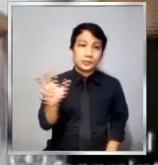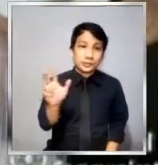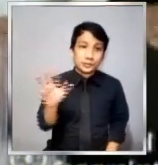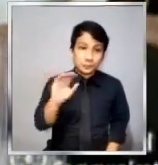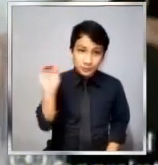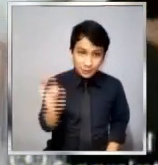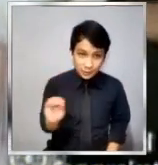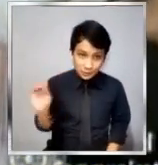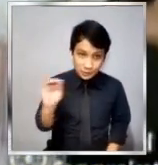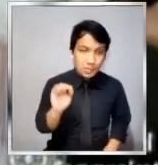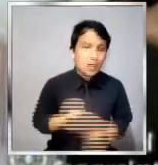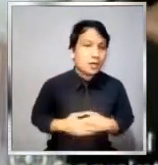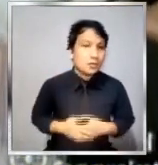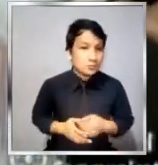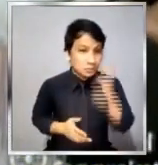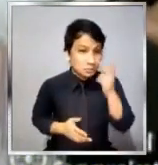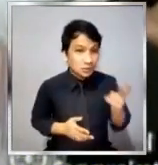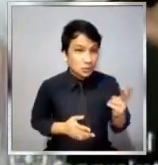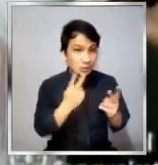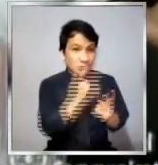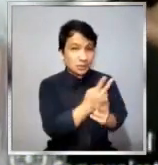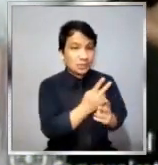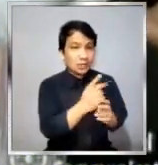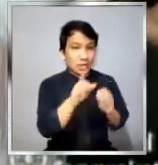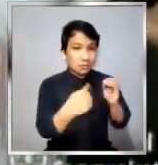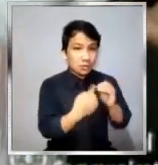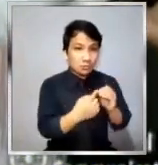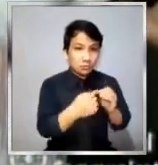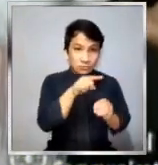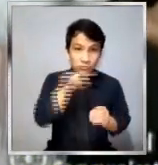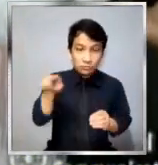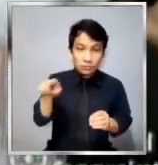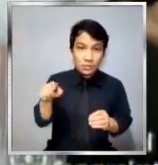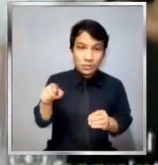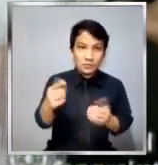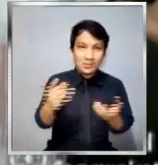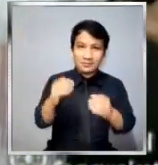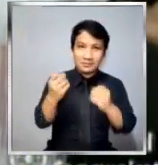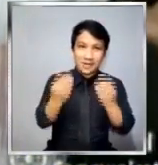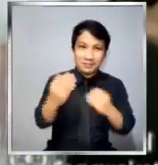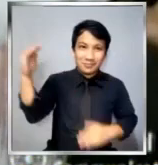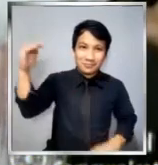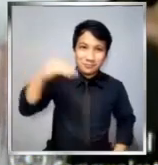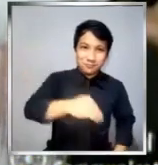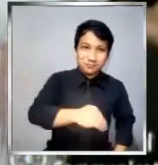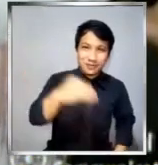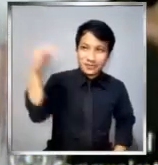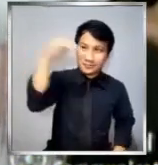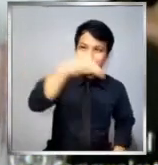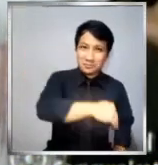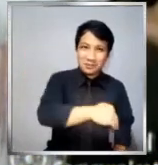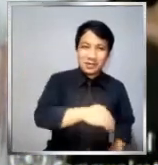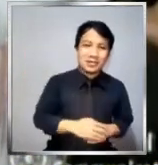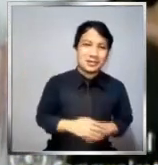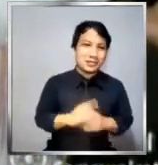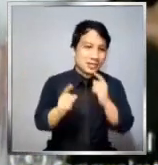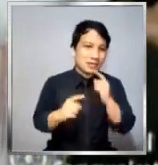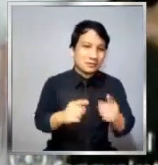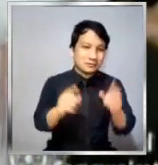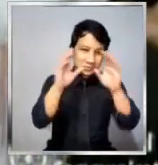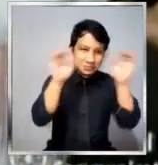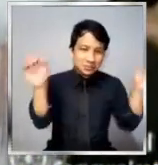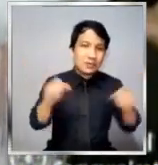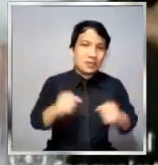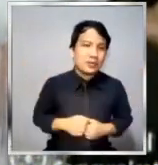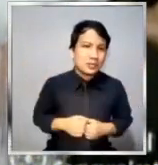makikita niyo po yung mga graph sa kanan, marami po pababa yung mga bars, Mr. President. So halos lahat po